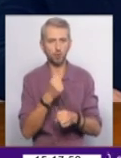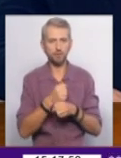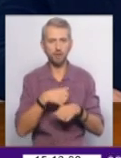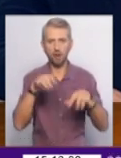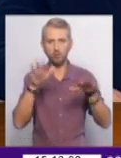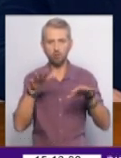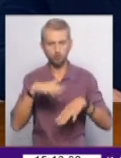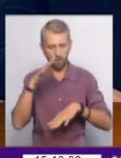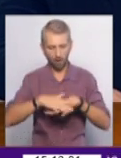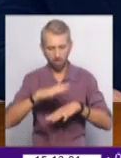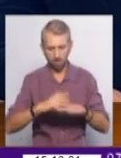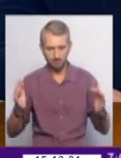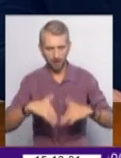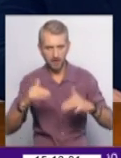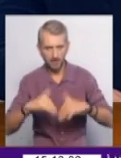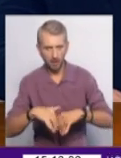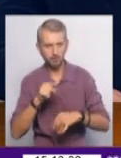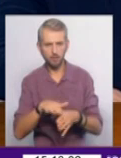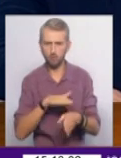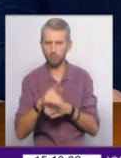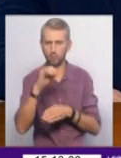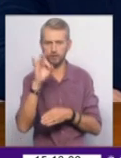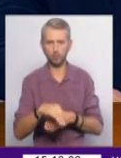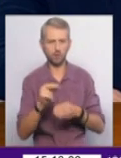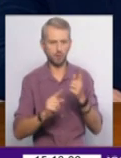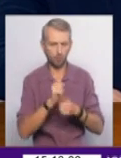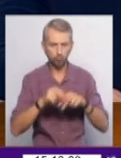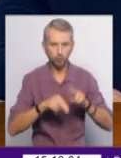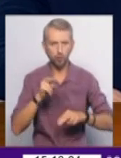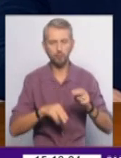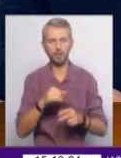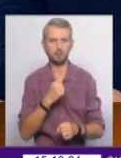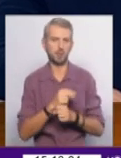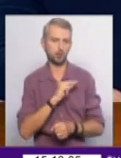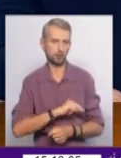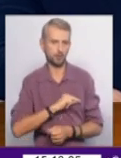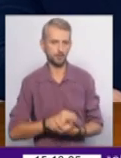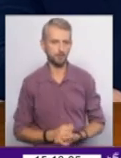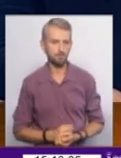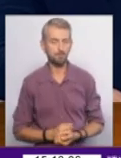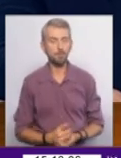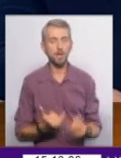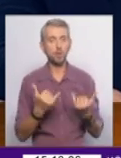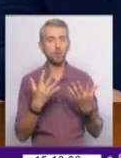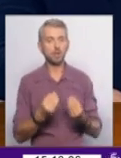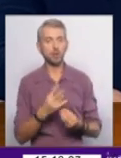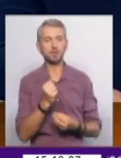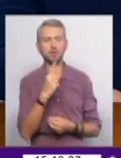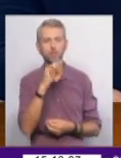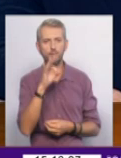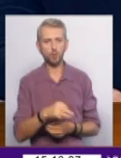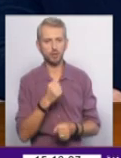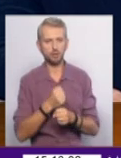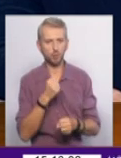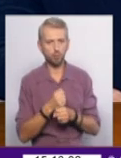повністю на 100%, тобто вона реконструйована і вона в робочому стані. На сьогоднішній день на 100%